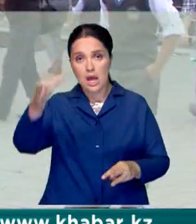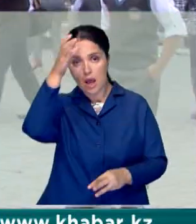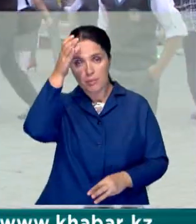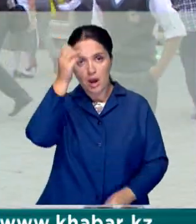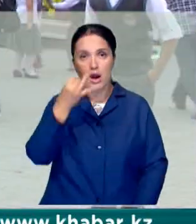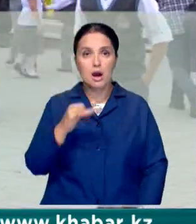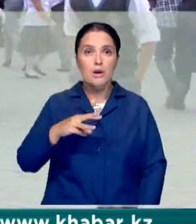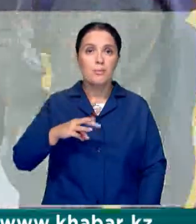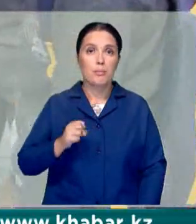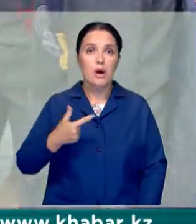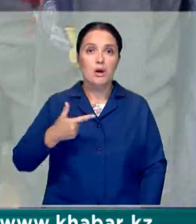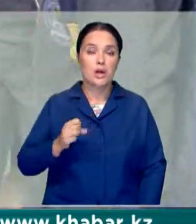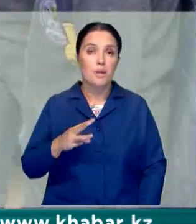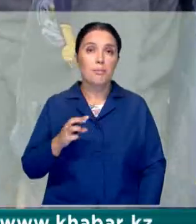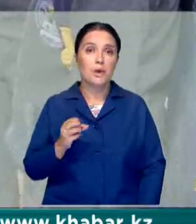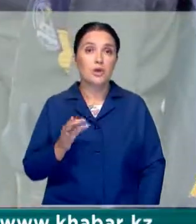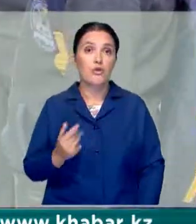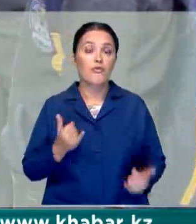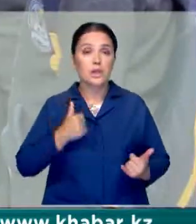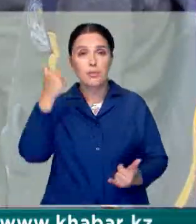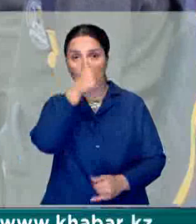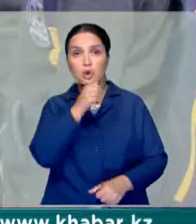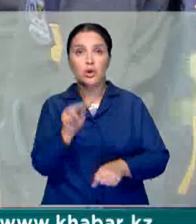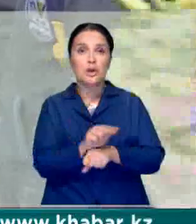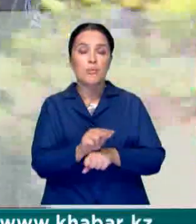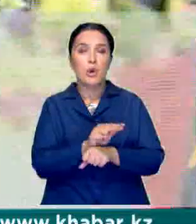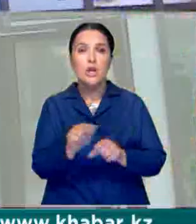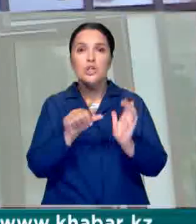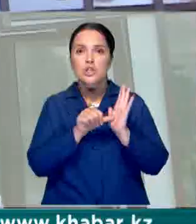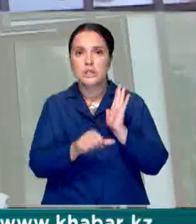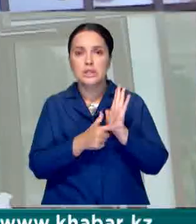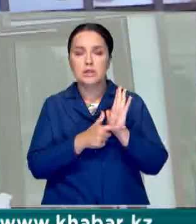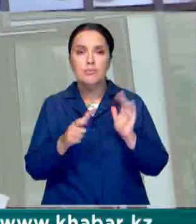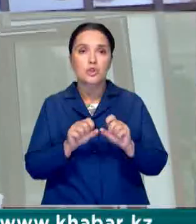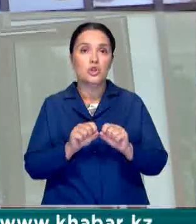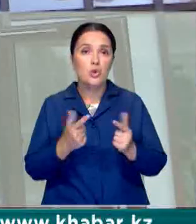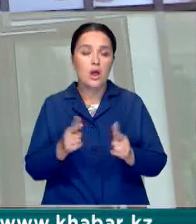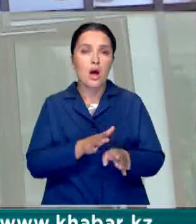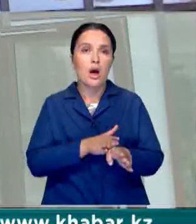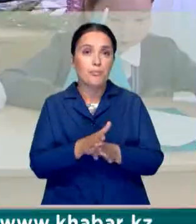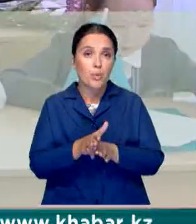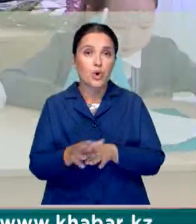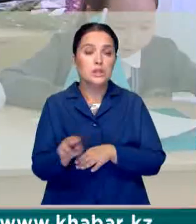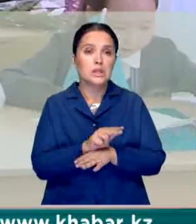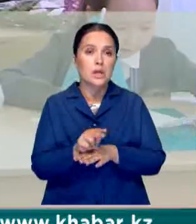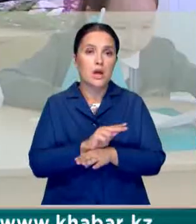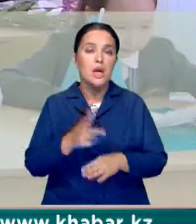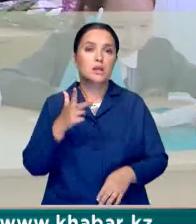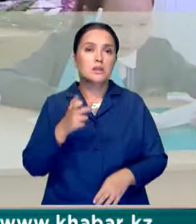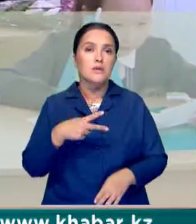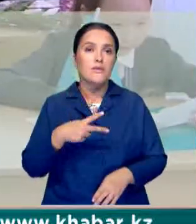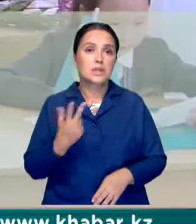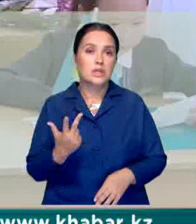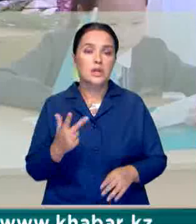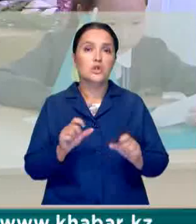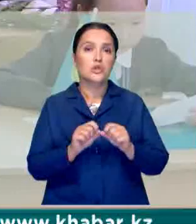образования Асхат Аймагамбетов, в этом году текущий ремонт проводится почти в 6700 школах. А капремонт